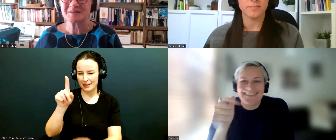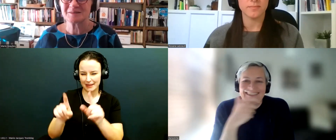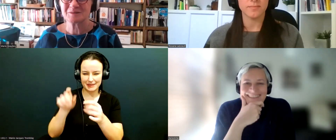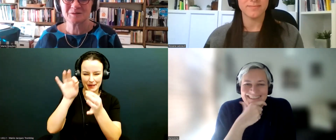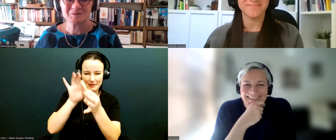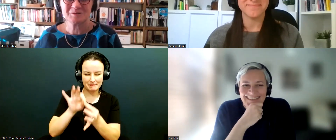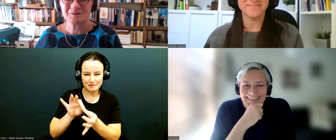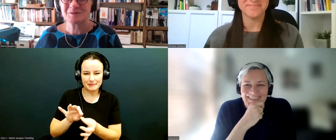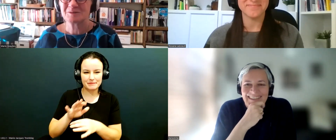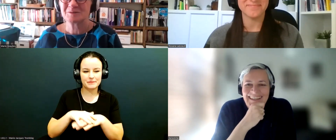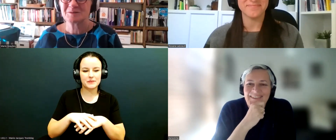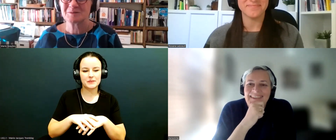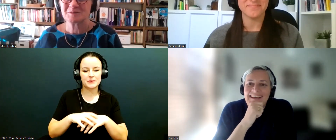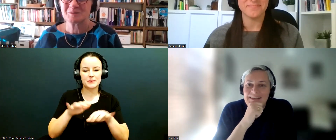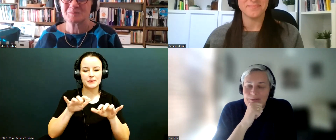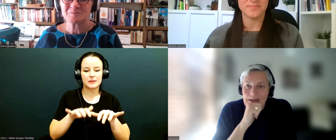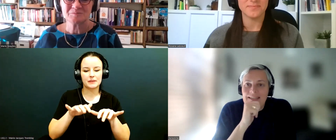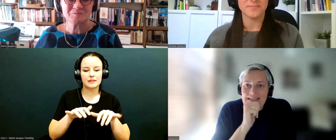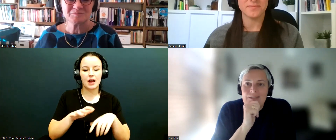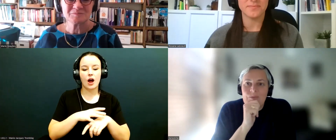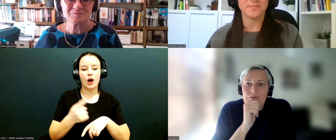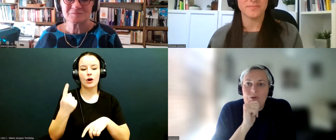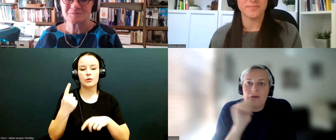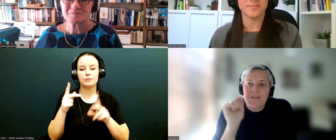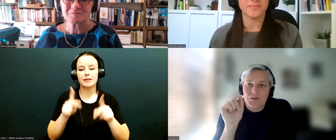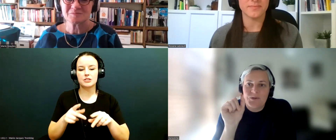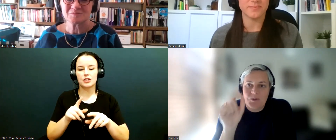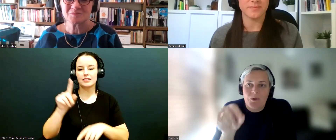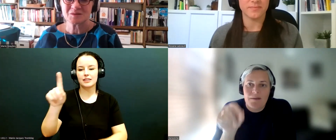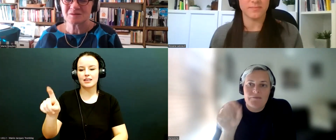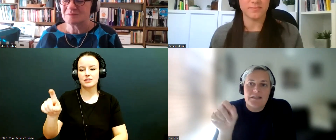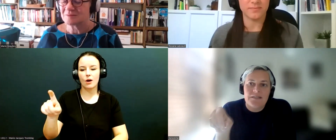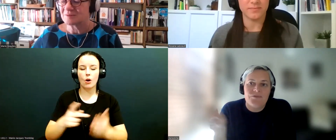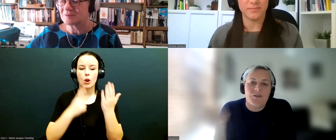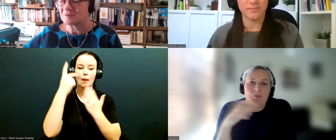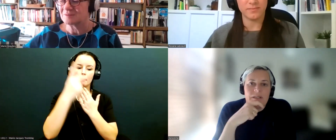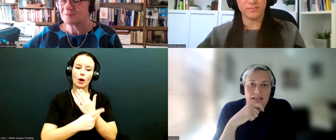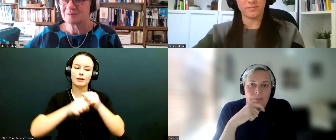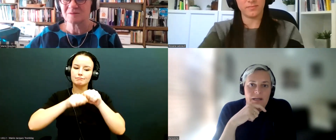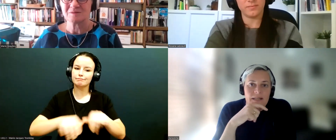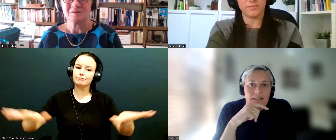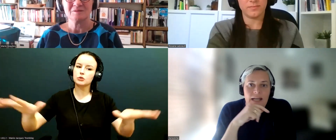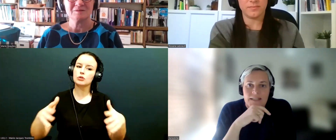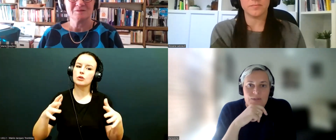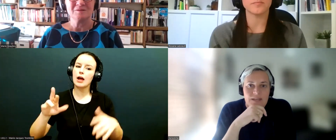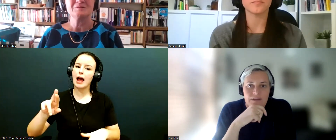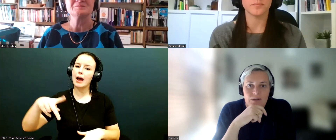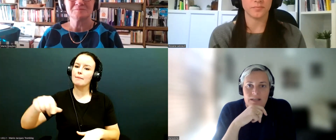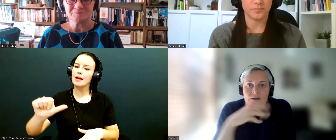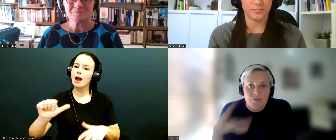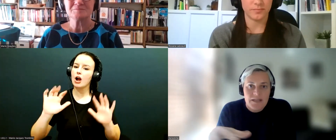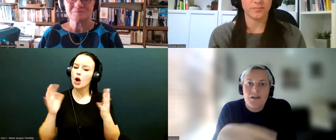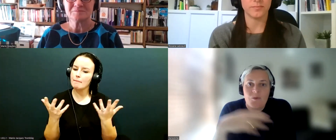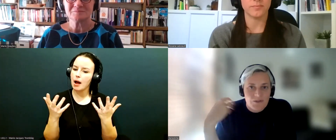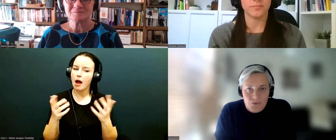pratiques dans le Q&A. On a une Annie qui demande comment est-ce que ce programme va être diffusé auprès des RPA? Est-ce que ça va leur